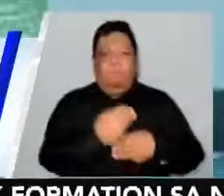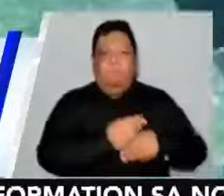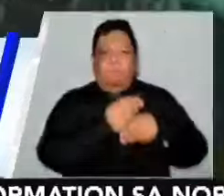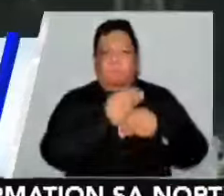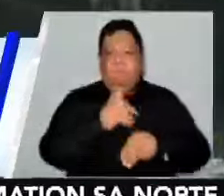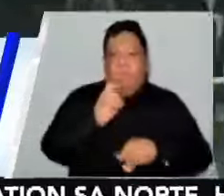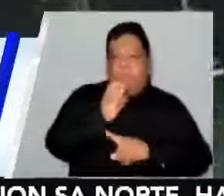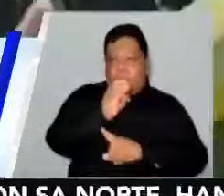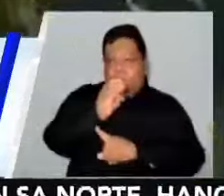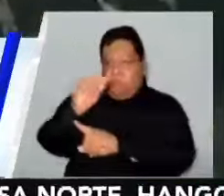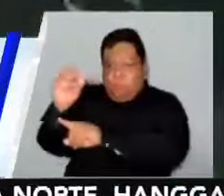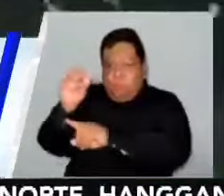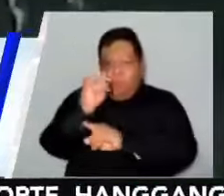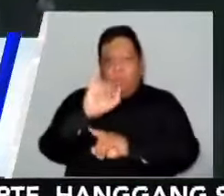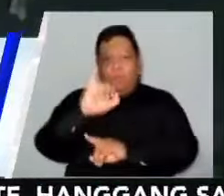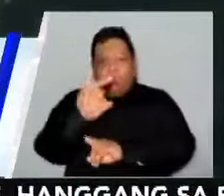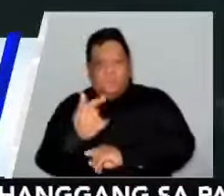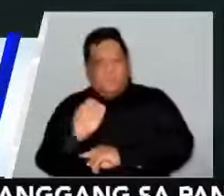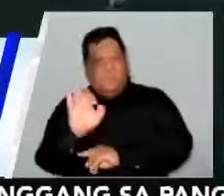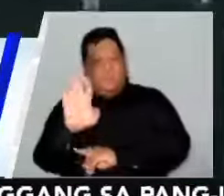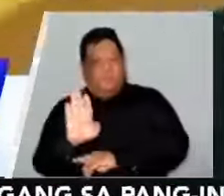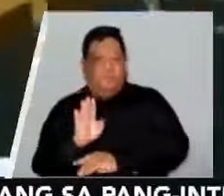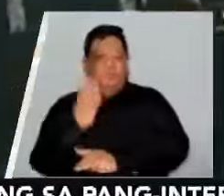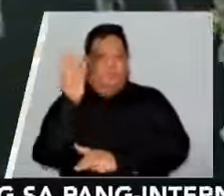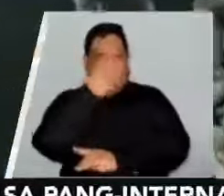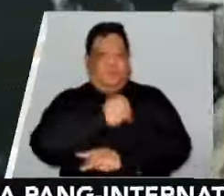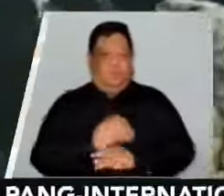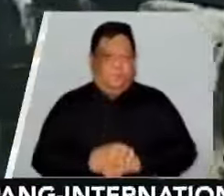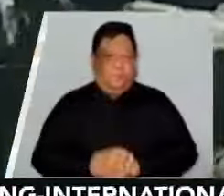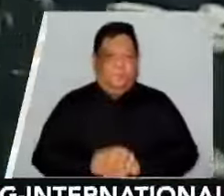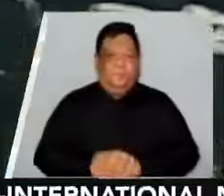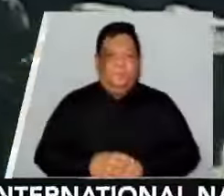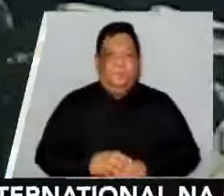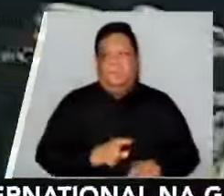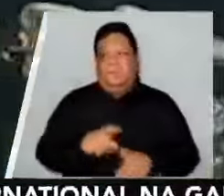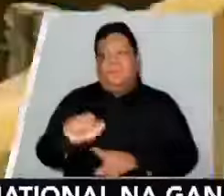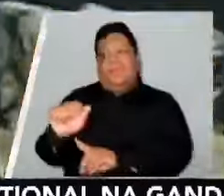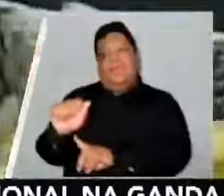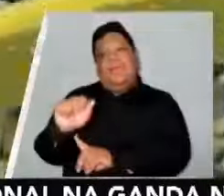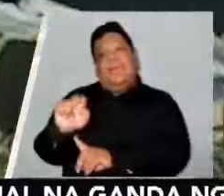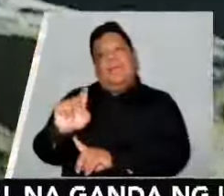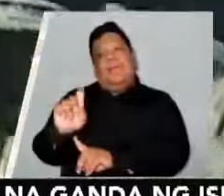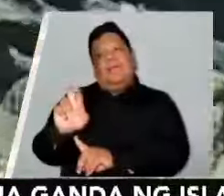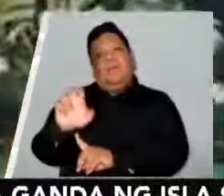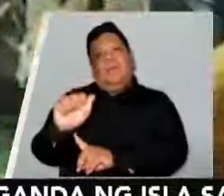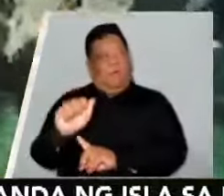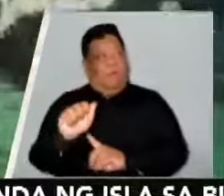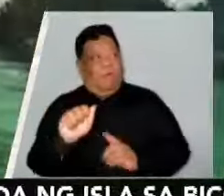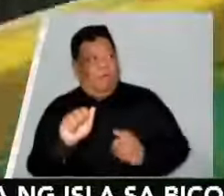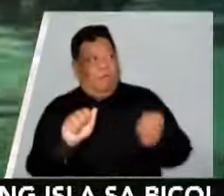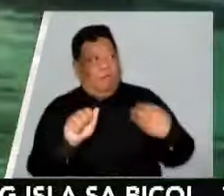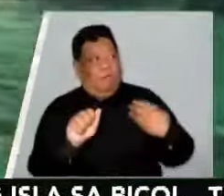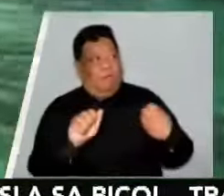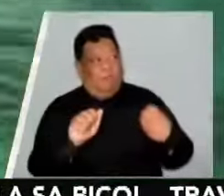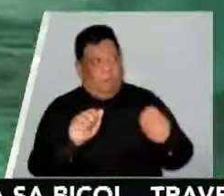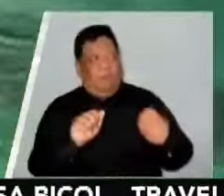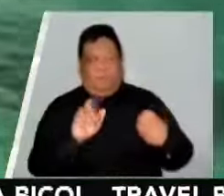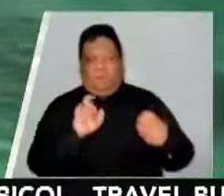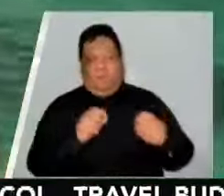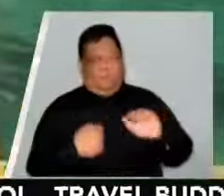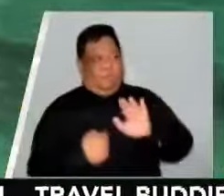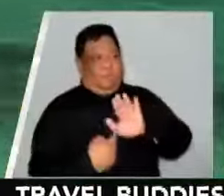FB. Go, go lang. Ito namang si Andrea Labrage, sasagwan lamang kailangan go. Di rin pakakabog.